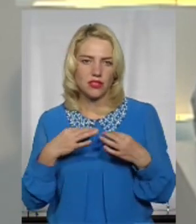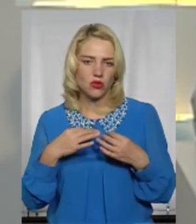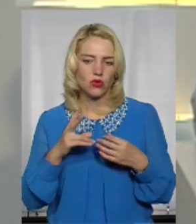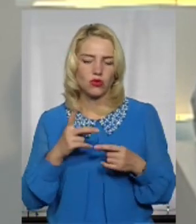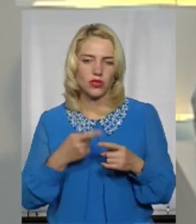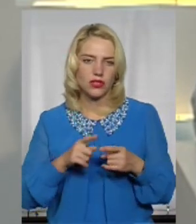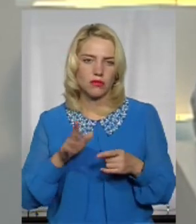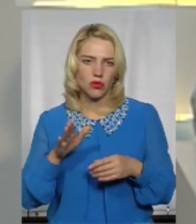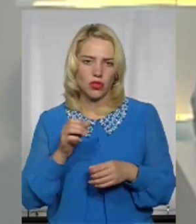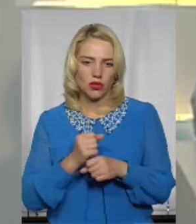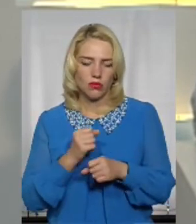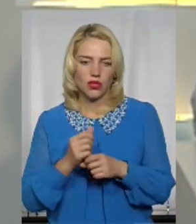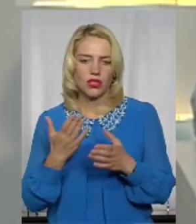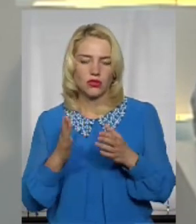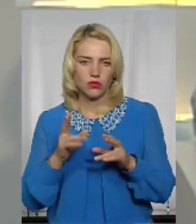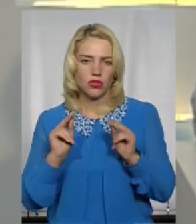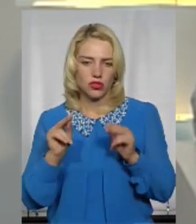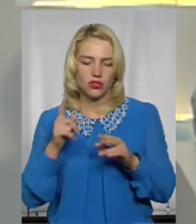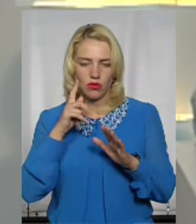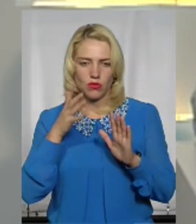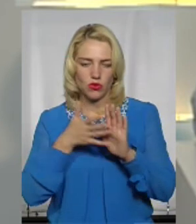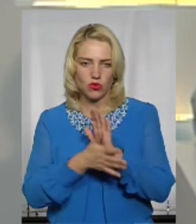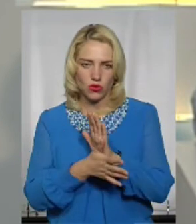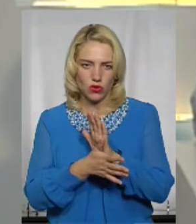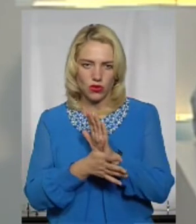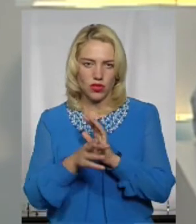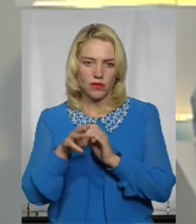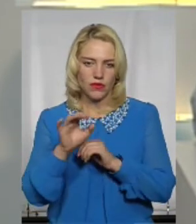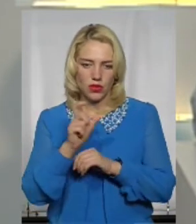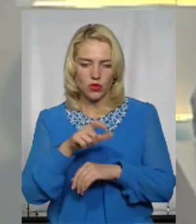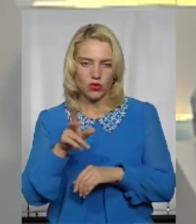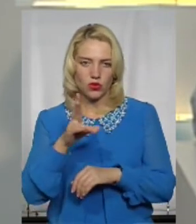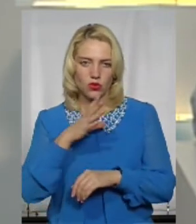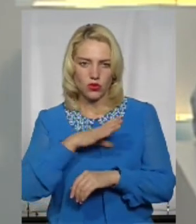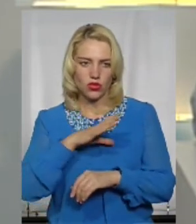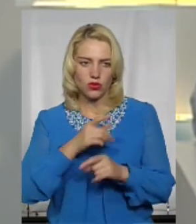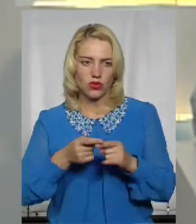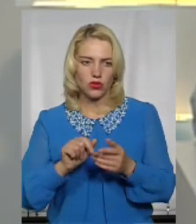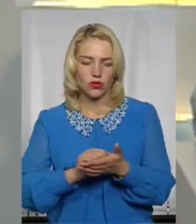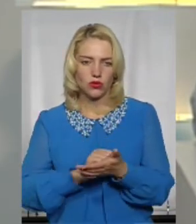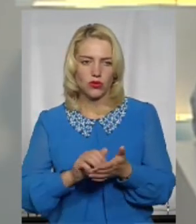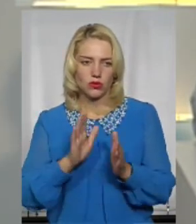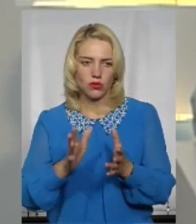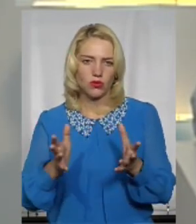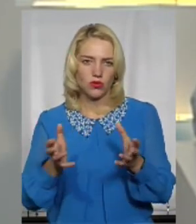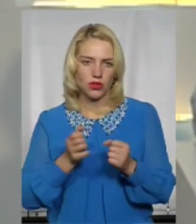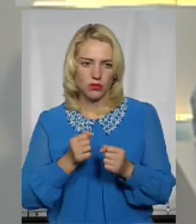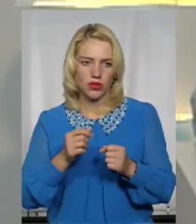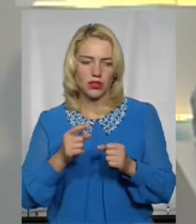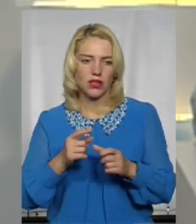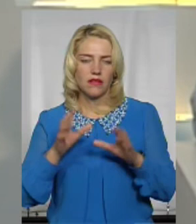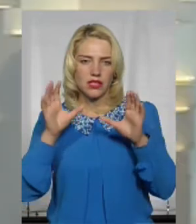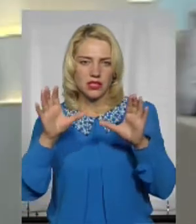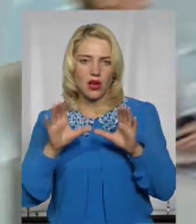це буде робити, якщо це буде чесно, прозоро, і люди, ті, які очікують дані документи, будуть їх отримувати в законному